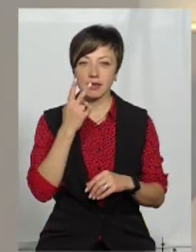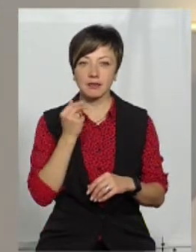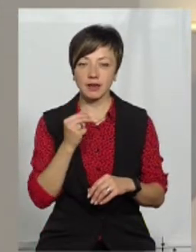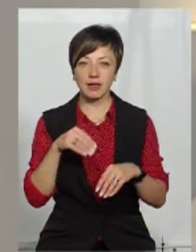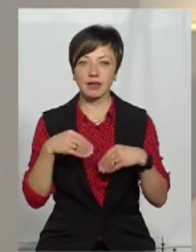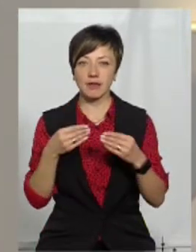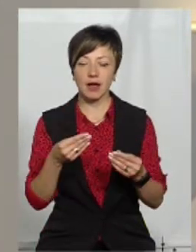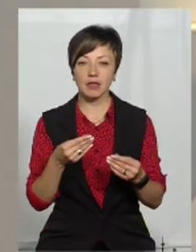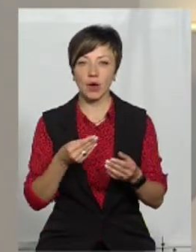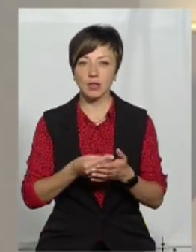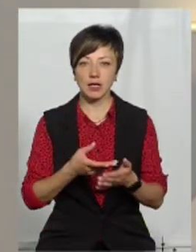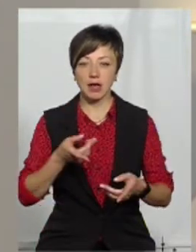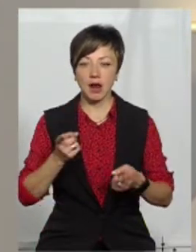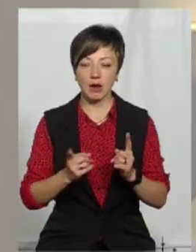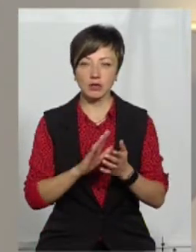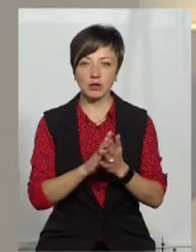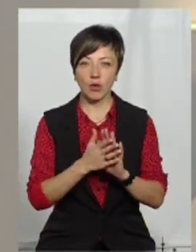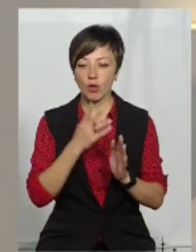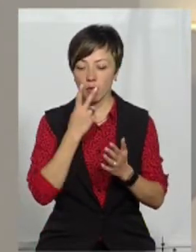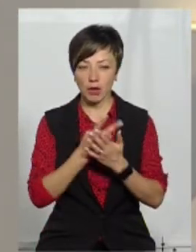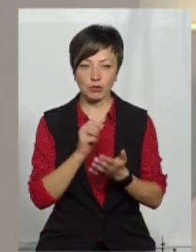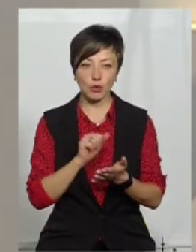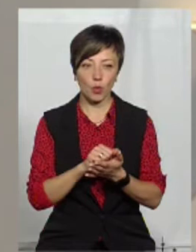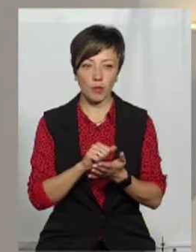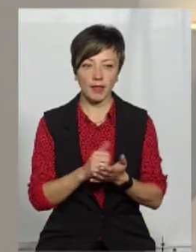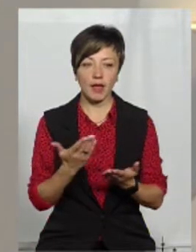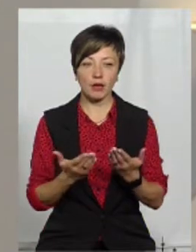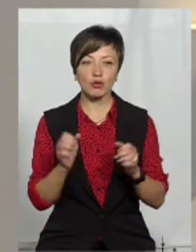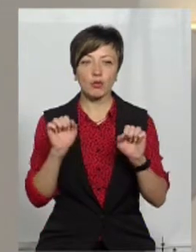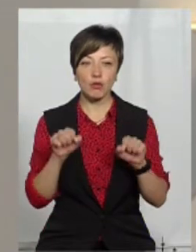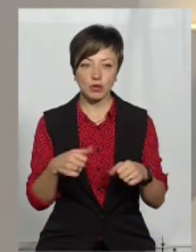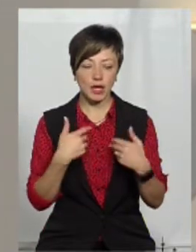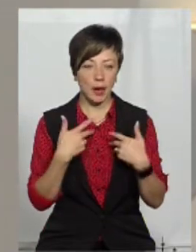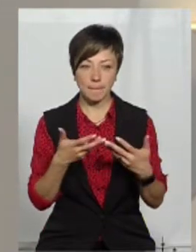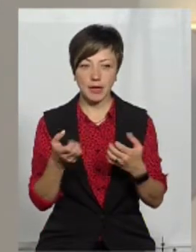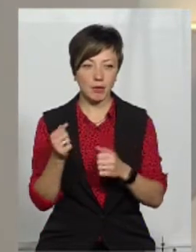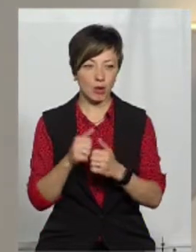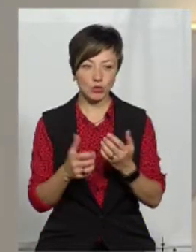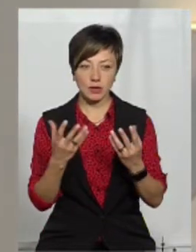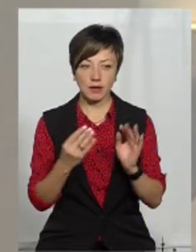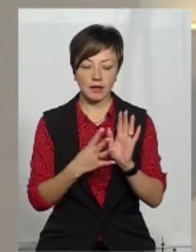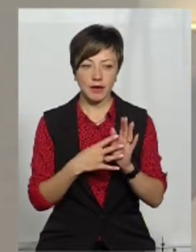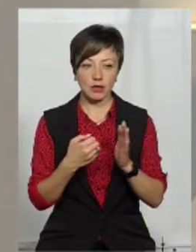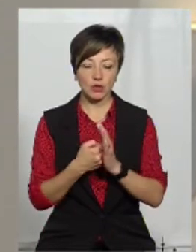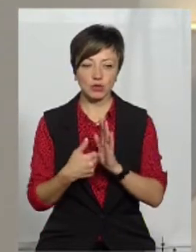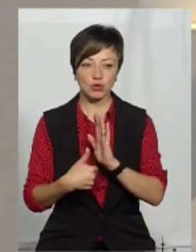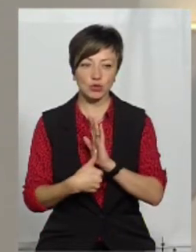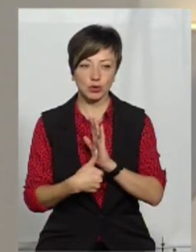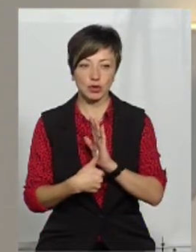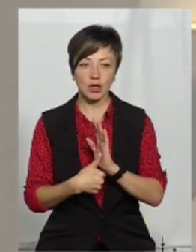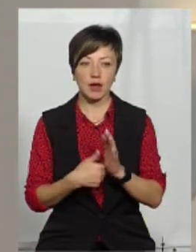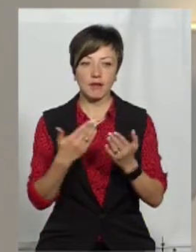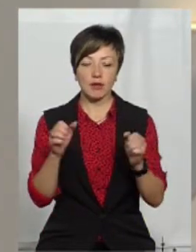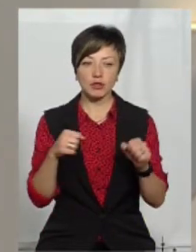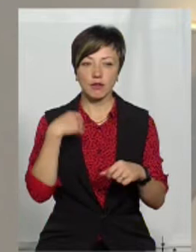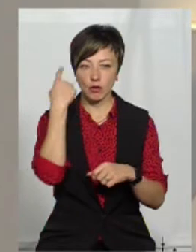оцінки без реальної ситуації, коли бачить документи. Якщо можна, я приймаю кожного дня з 9 до 18, чи ви,